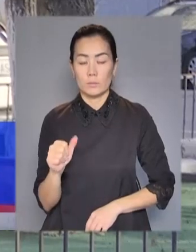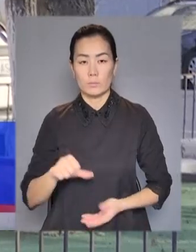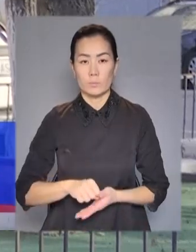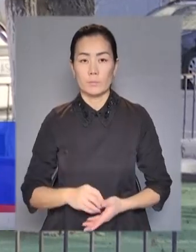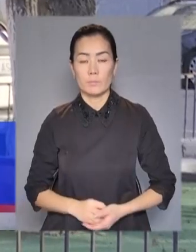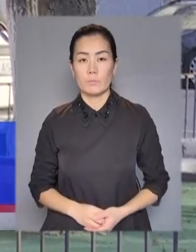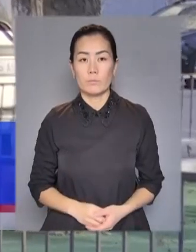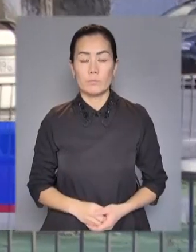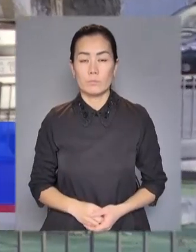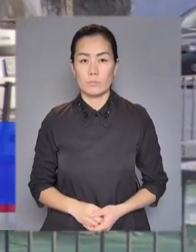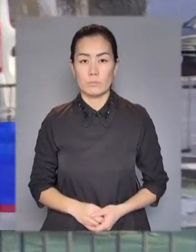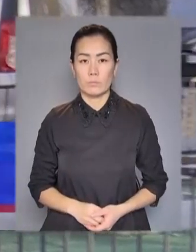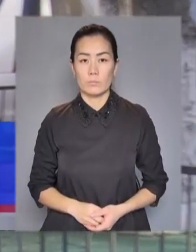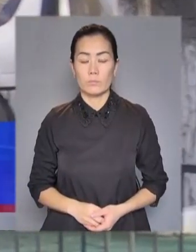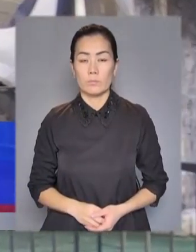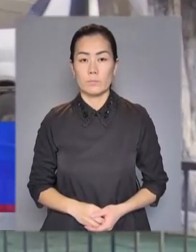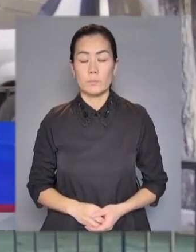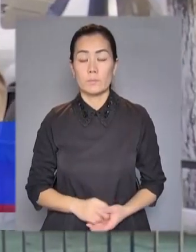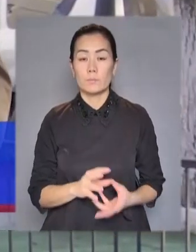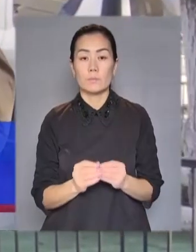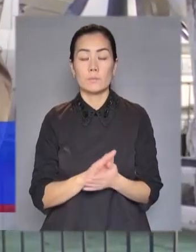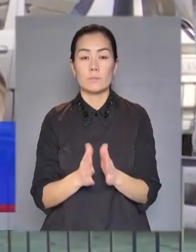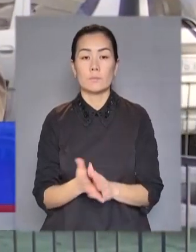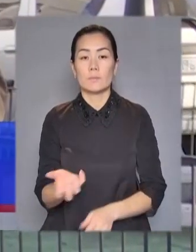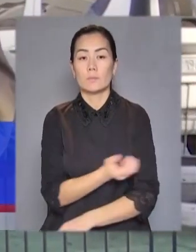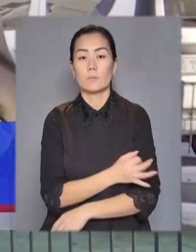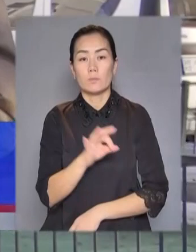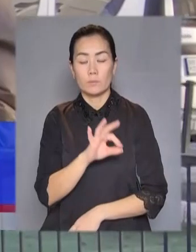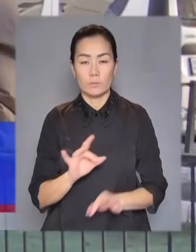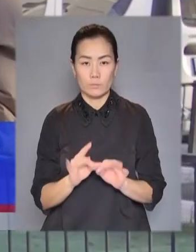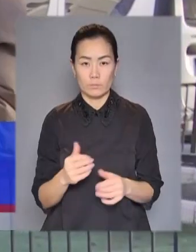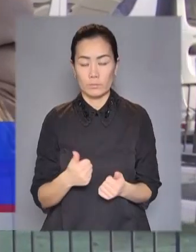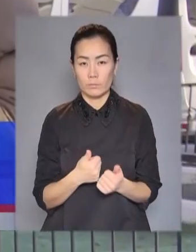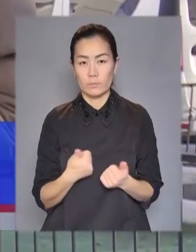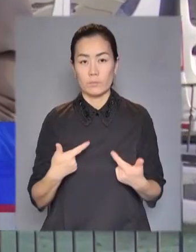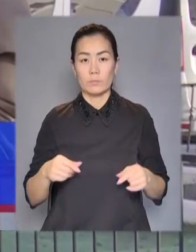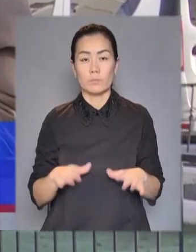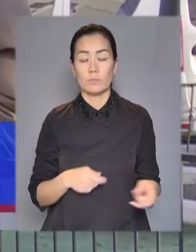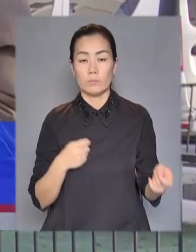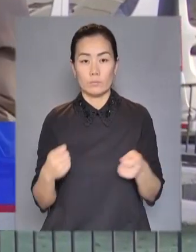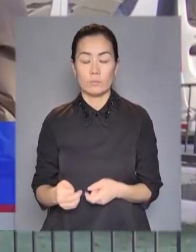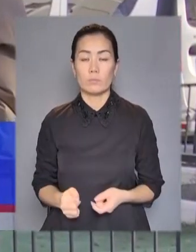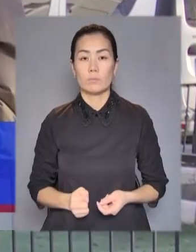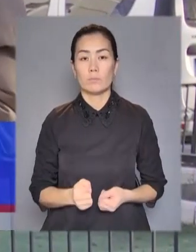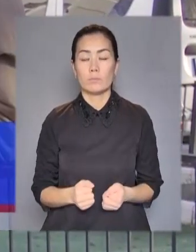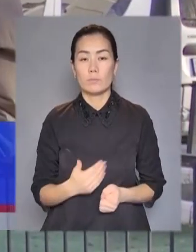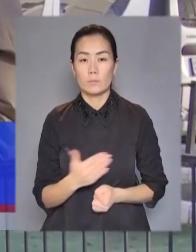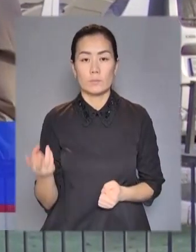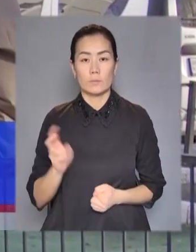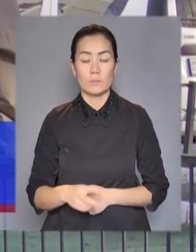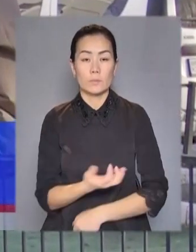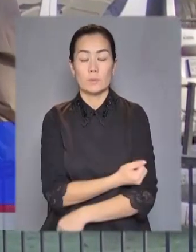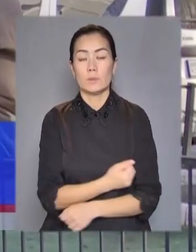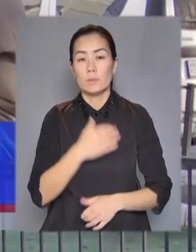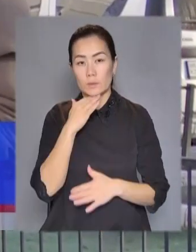тұр. Аида Дүйсенова, жалпы осы вакцина туралы айтып өтсеңіз, қай жақтан келген вакцина, жалпы сіздерге келген